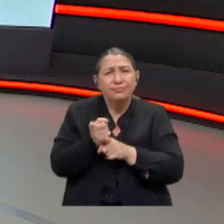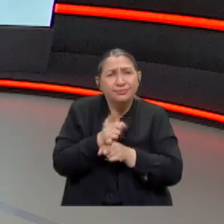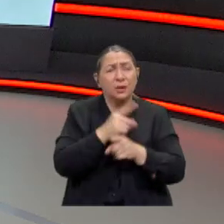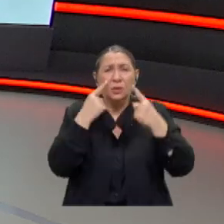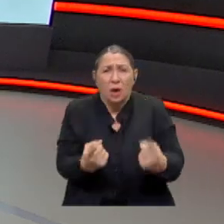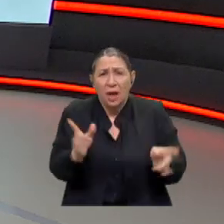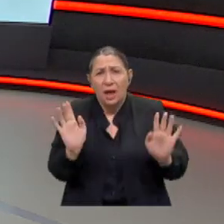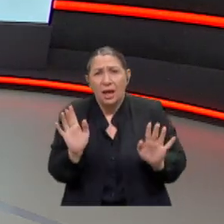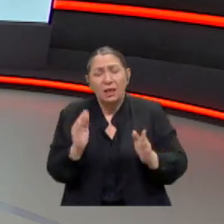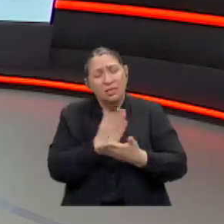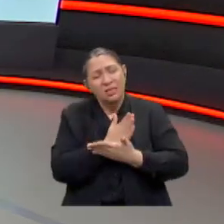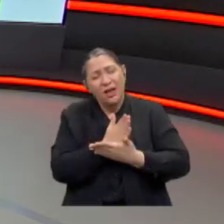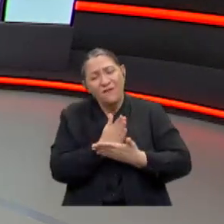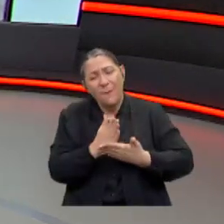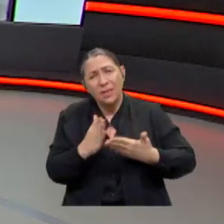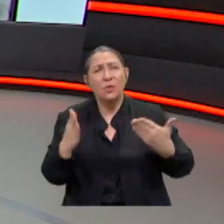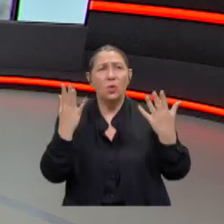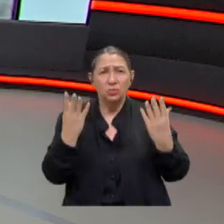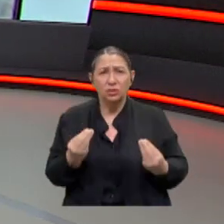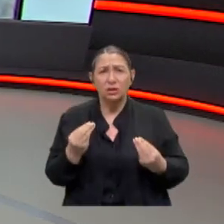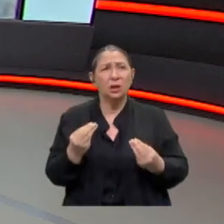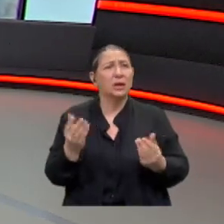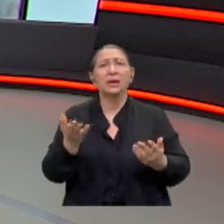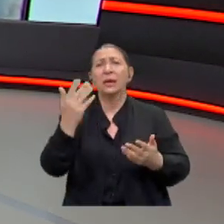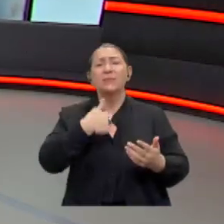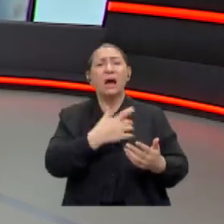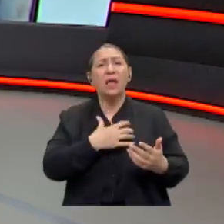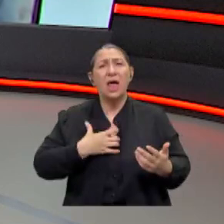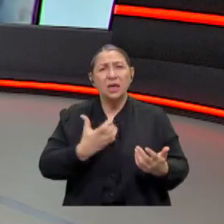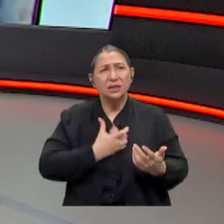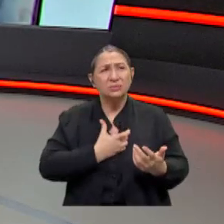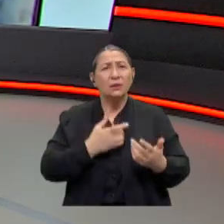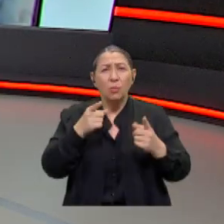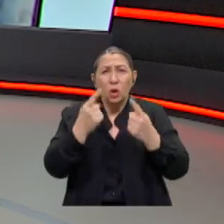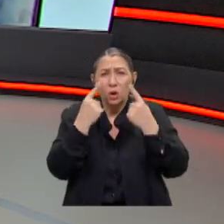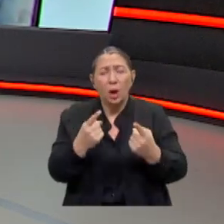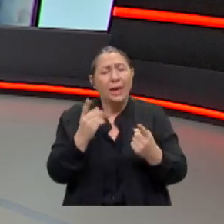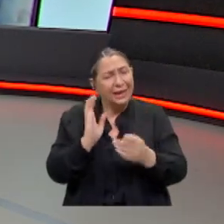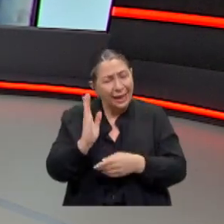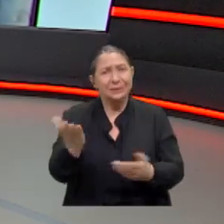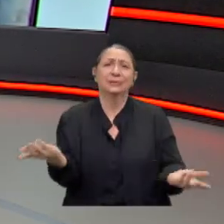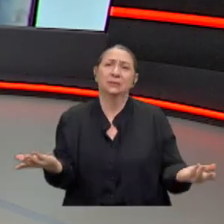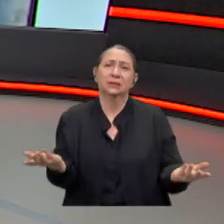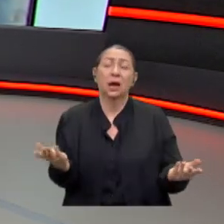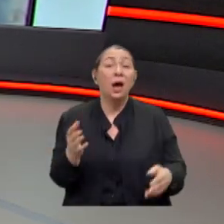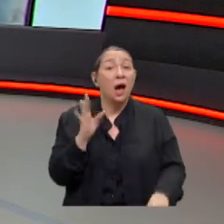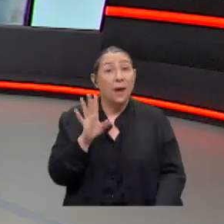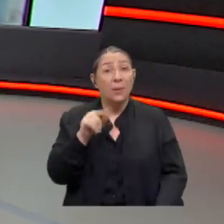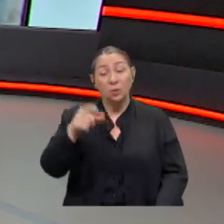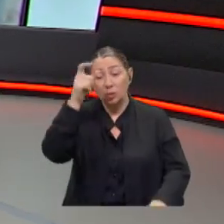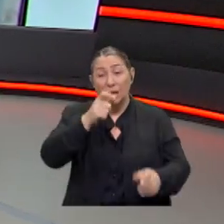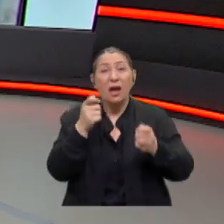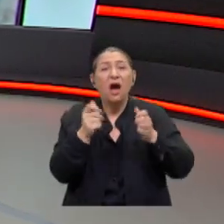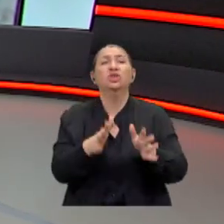bu çerçevesinde Sürdürülebilir biçimde kalmıştı bizim anayasamız ya Buna göre yürürüz Ama bu